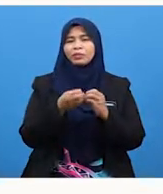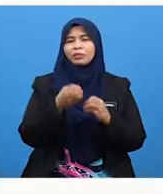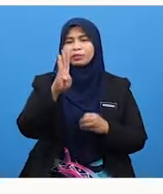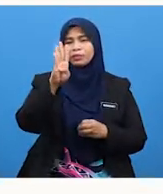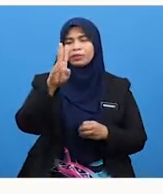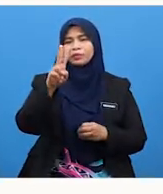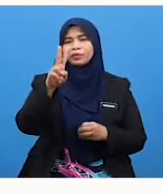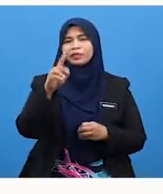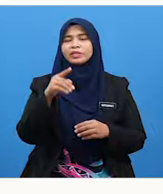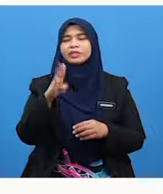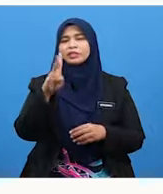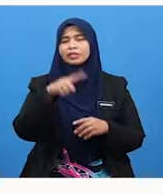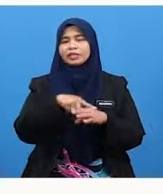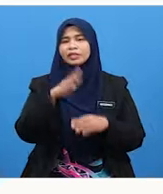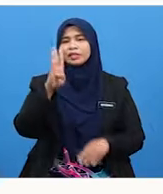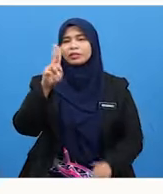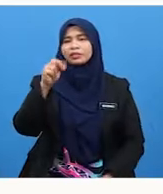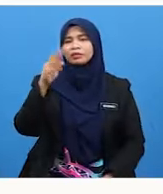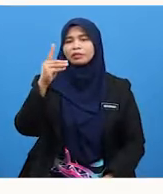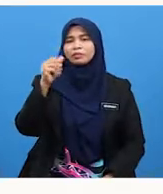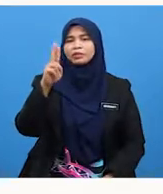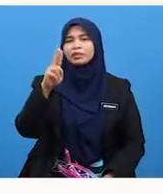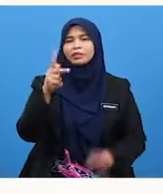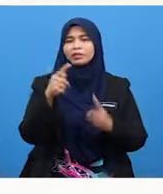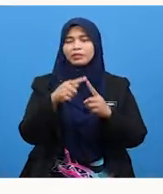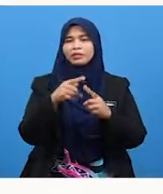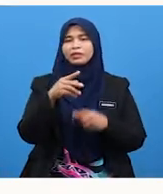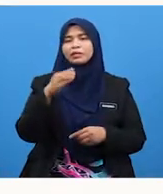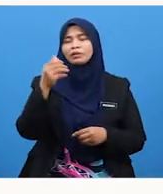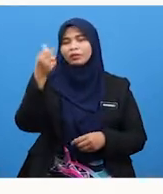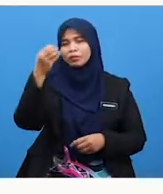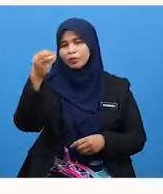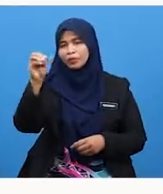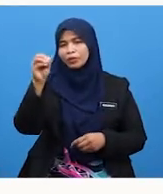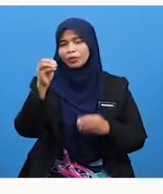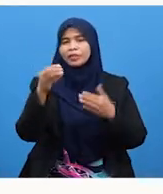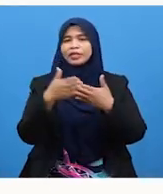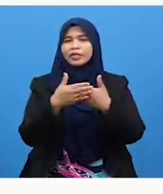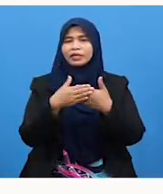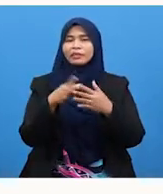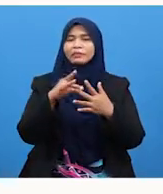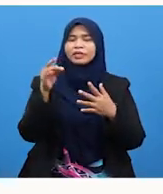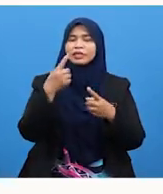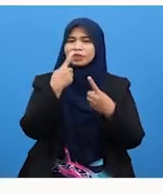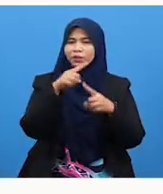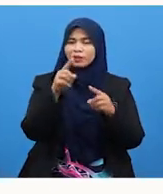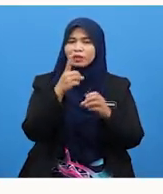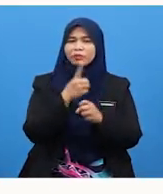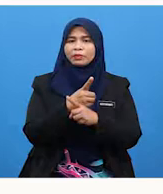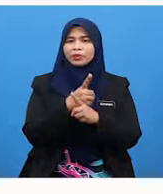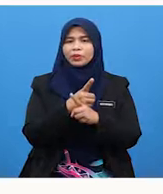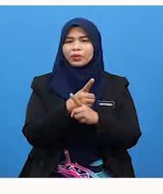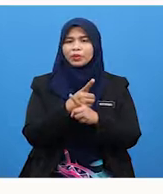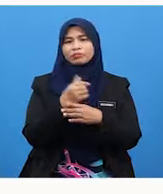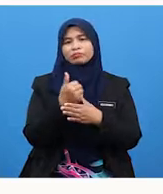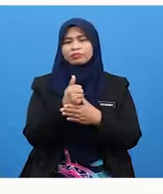42 dibundarkan kepada puluh terdekat? Pilih jawapan yang betul sama ada nombor